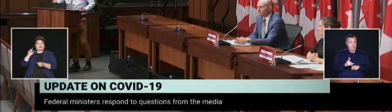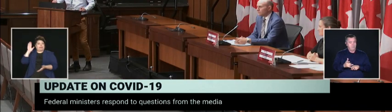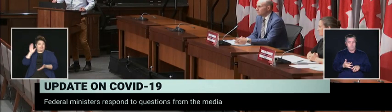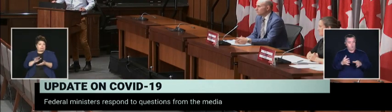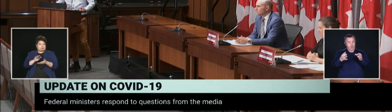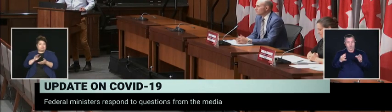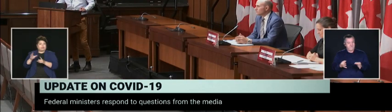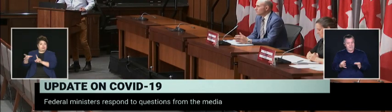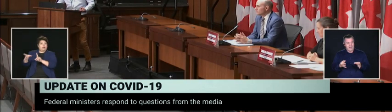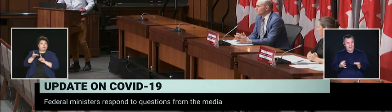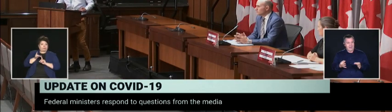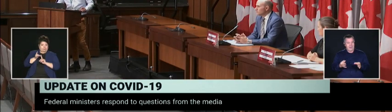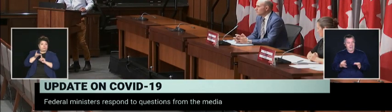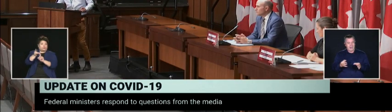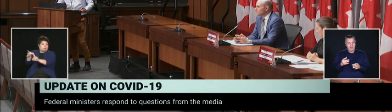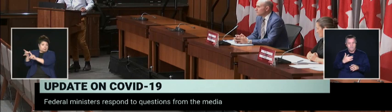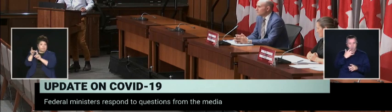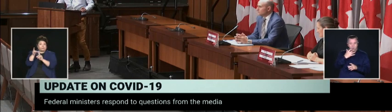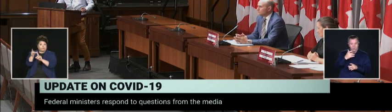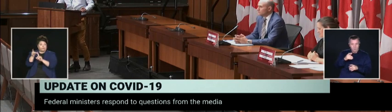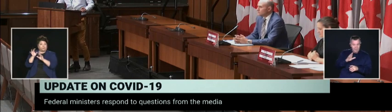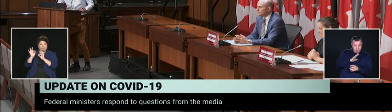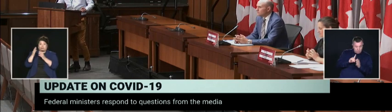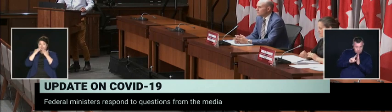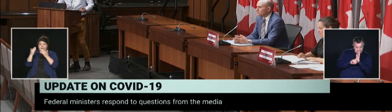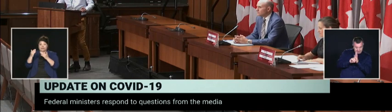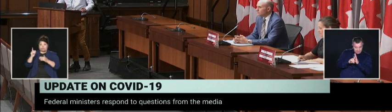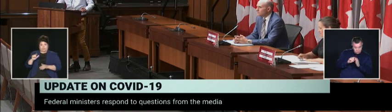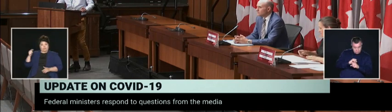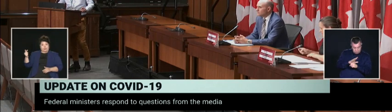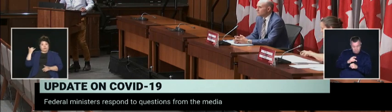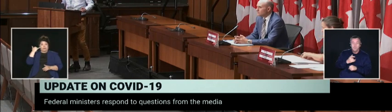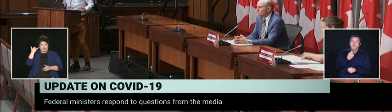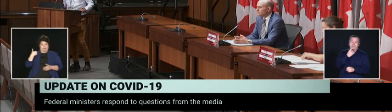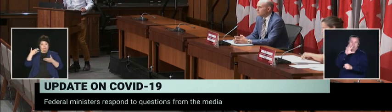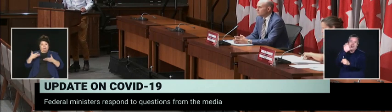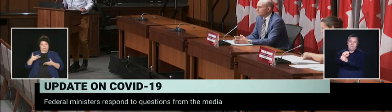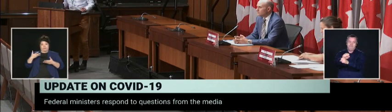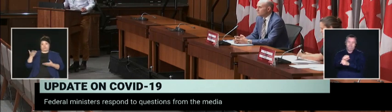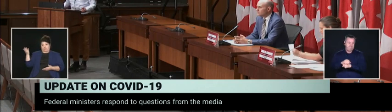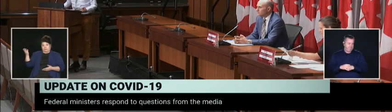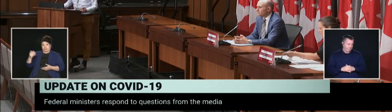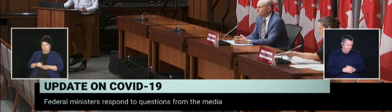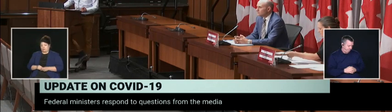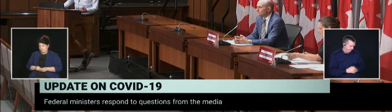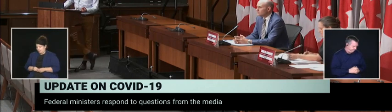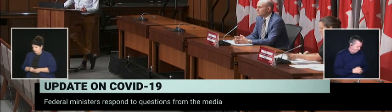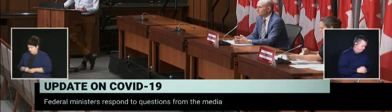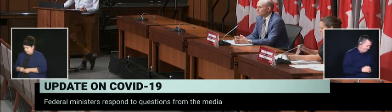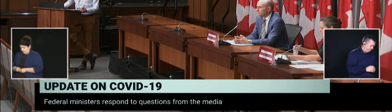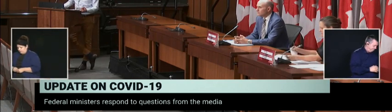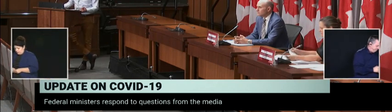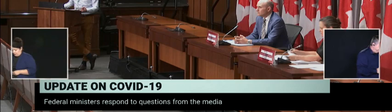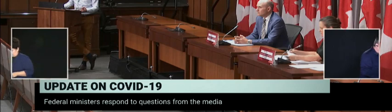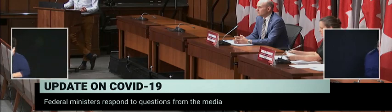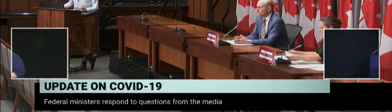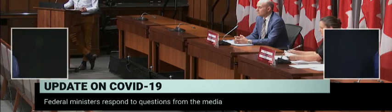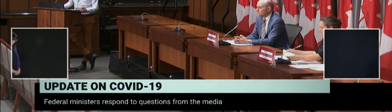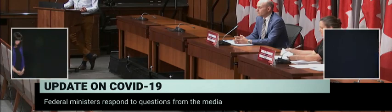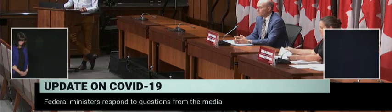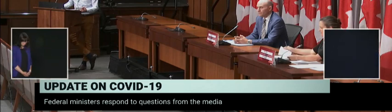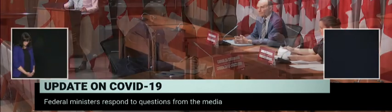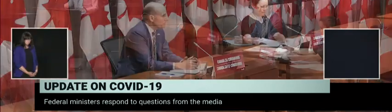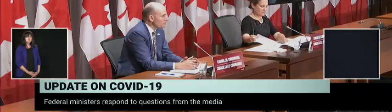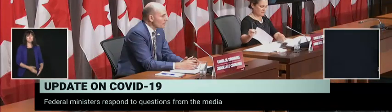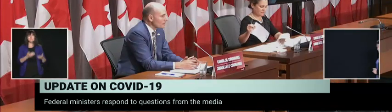Minister. We'll now go back to the phone for three questions. Operator. Thank you. La prochaine question est de Lina Dib de la